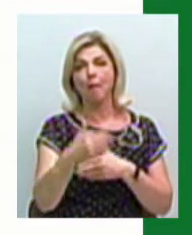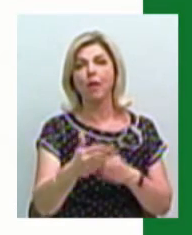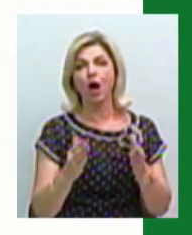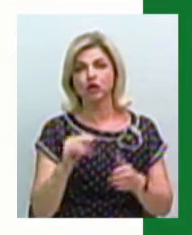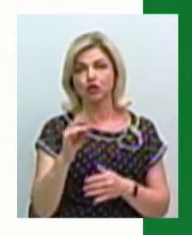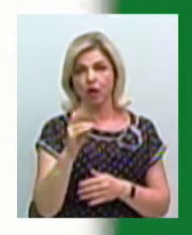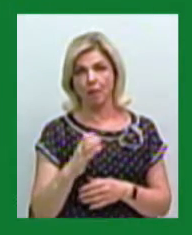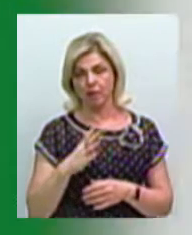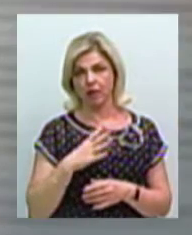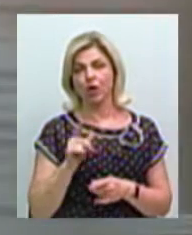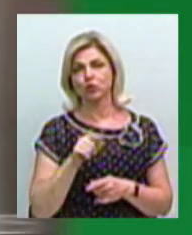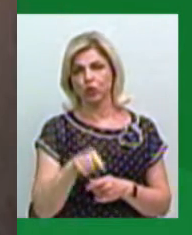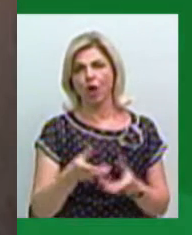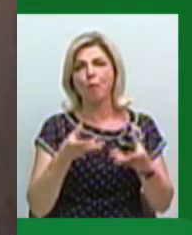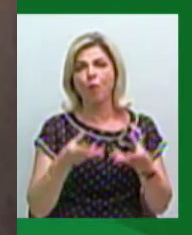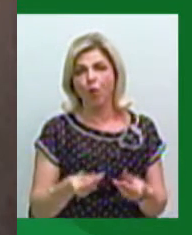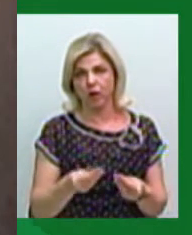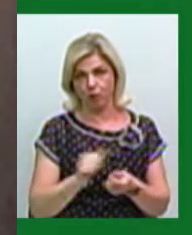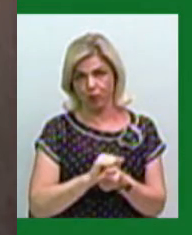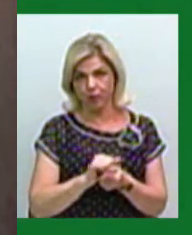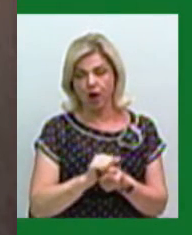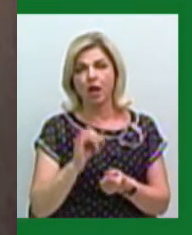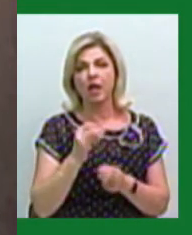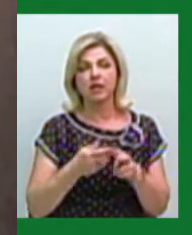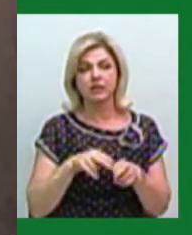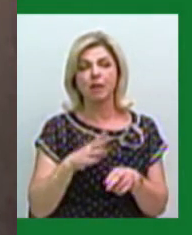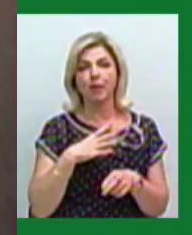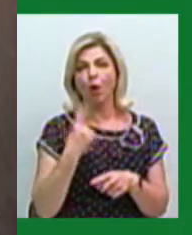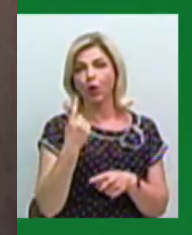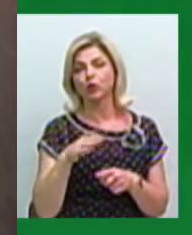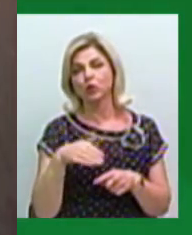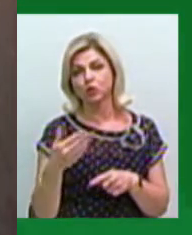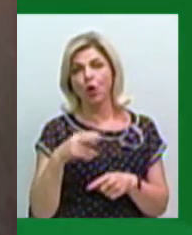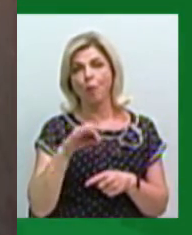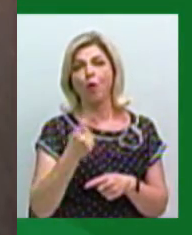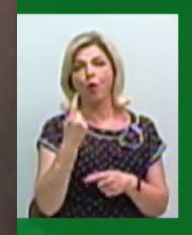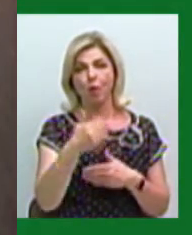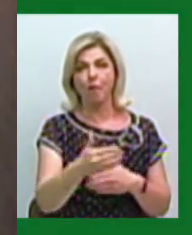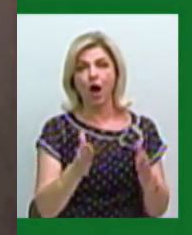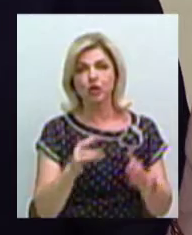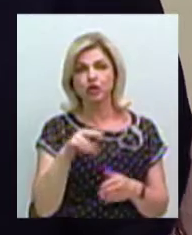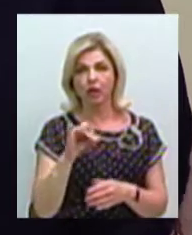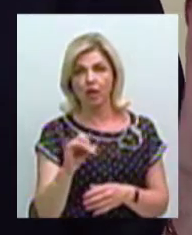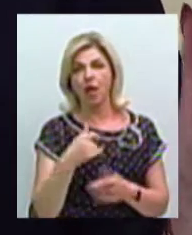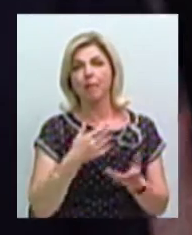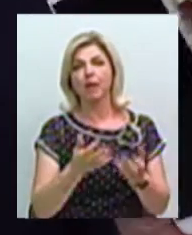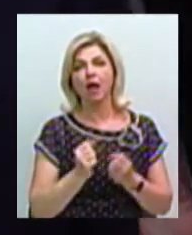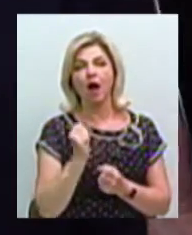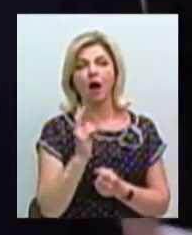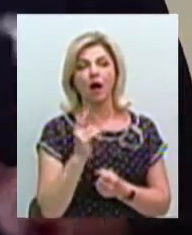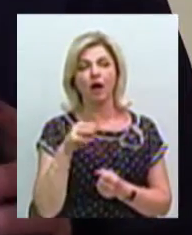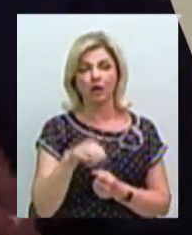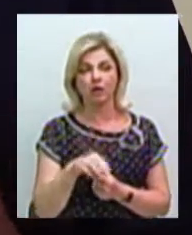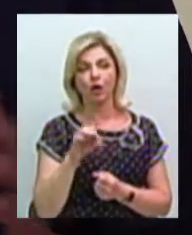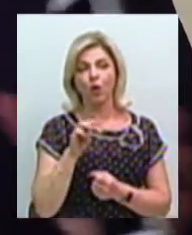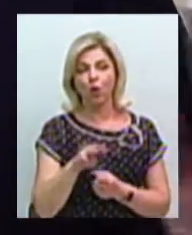явні ознаки того, що вона намочена. Це було тільки з одного боку по пачці. Ми приймали їх вже з актом від